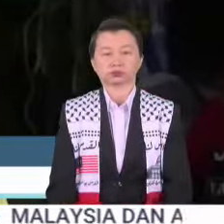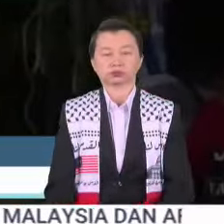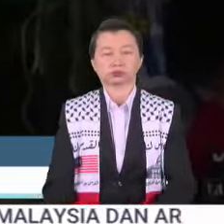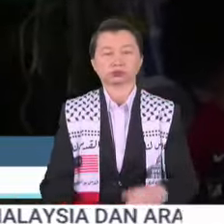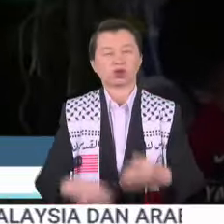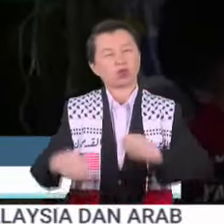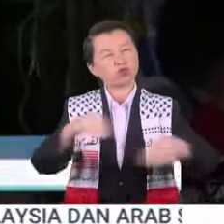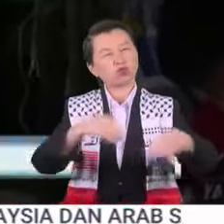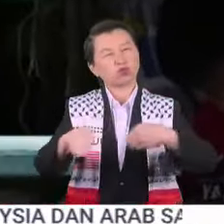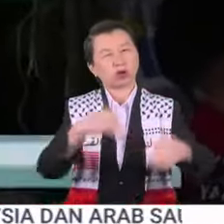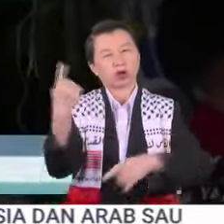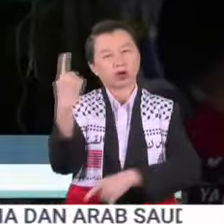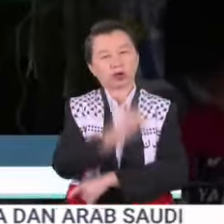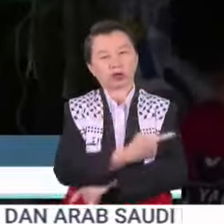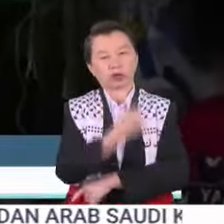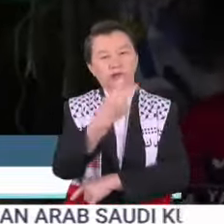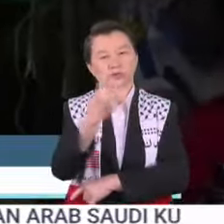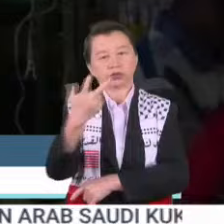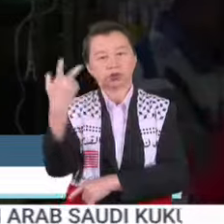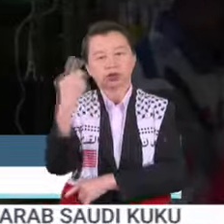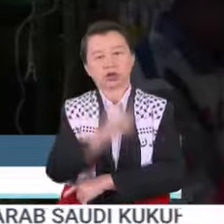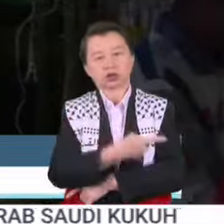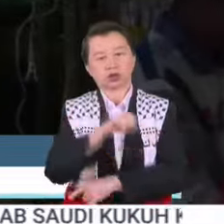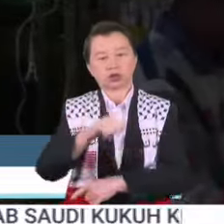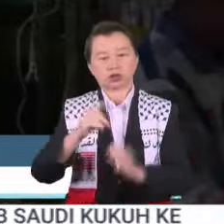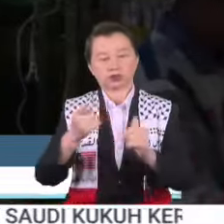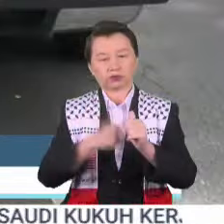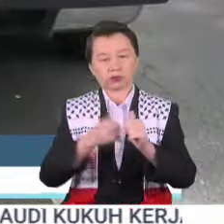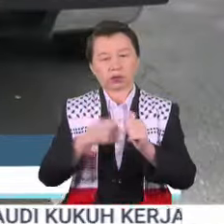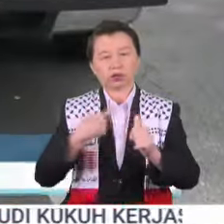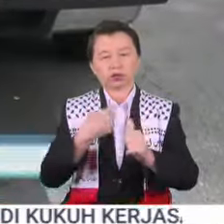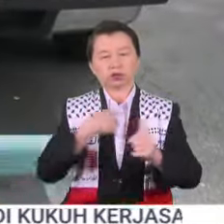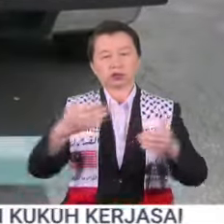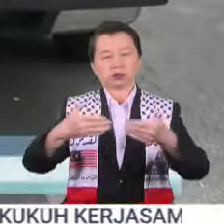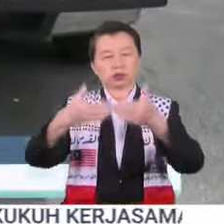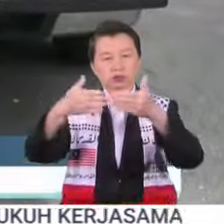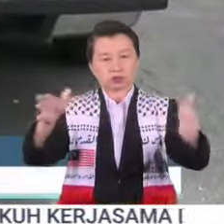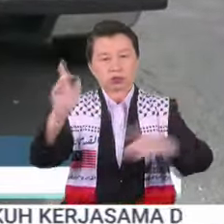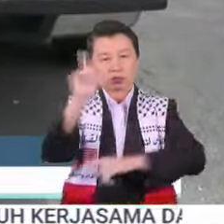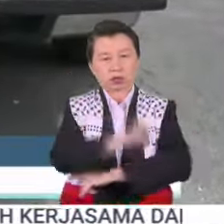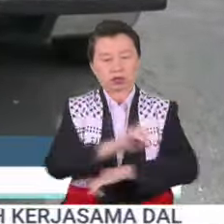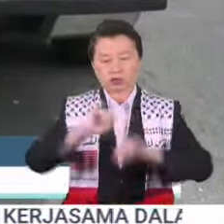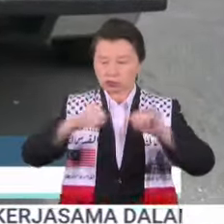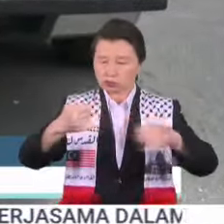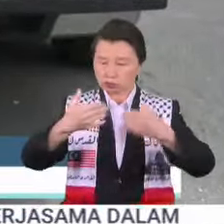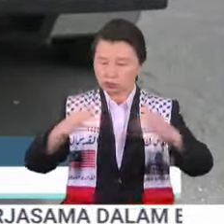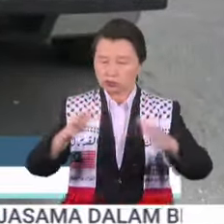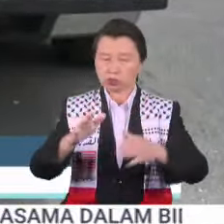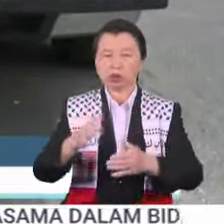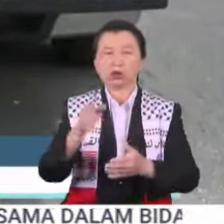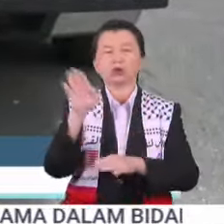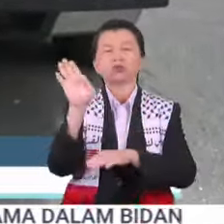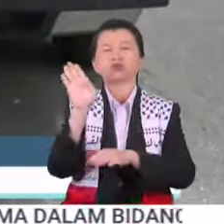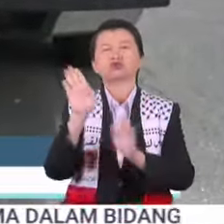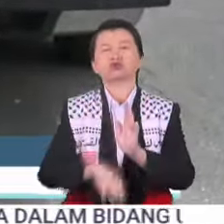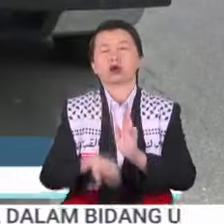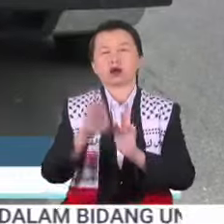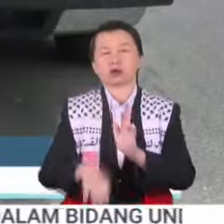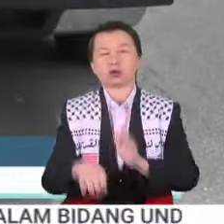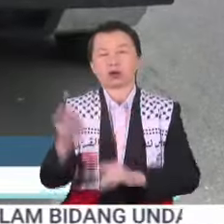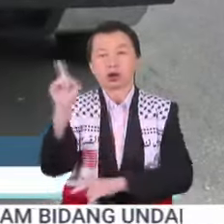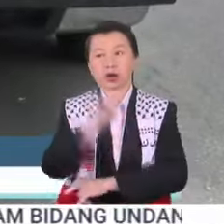Permintaan sehari dalam 2-3 hari ni mula-mula kita buka tu hari Jumaat tu kurang sikit. Hari